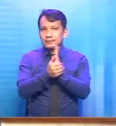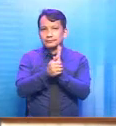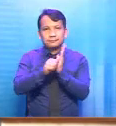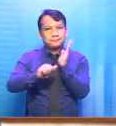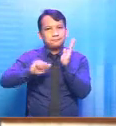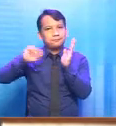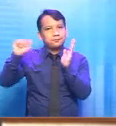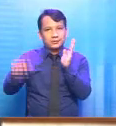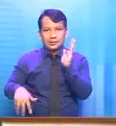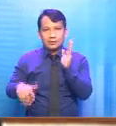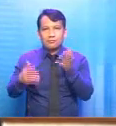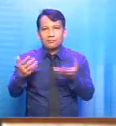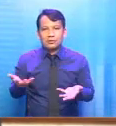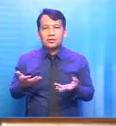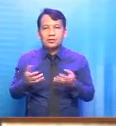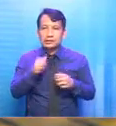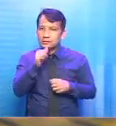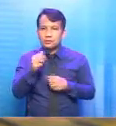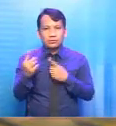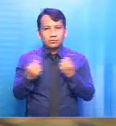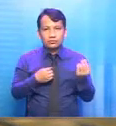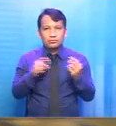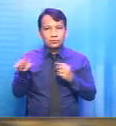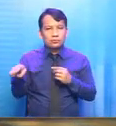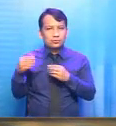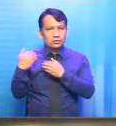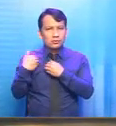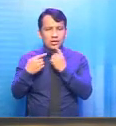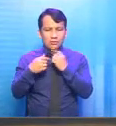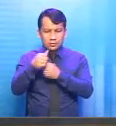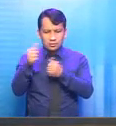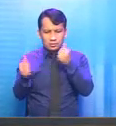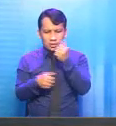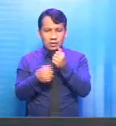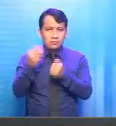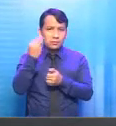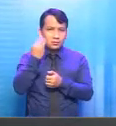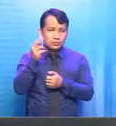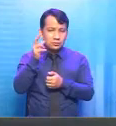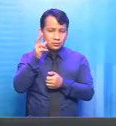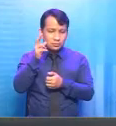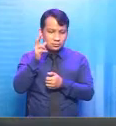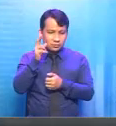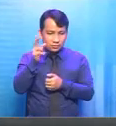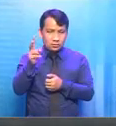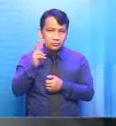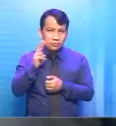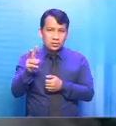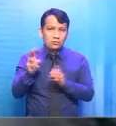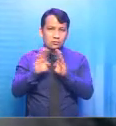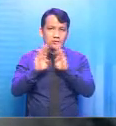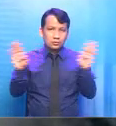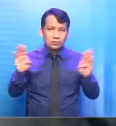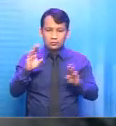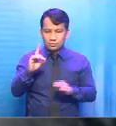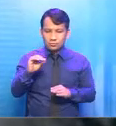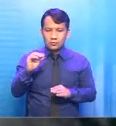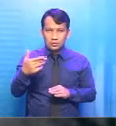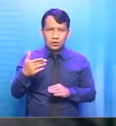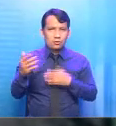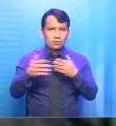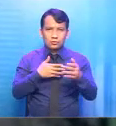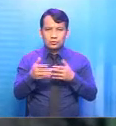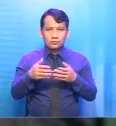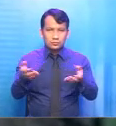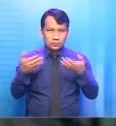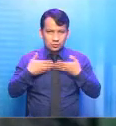the performance of official duties. Ayon kay Health Undersecretary Maria Rosario Vergere, bukas ang DOH sa